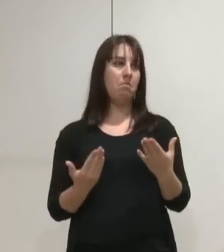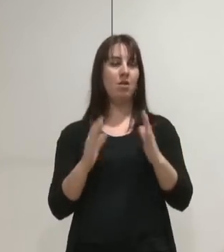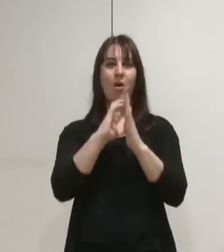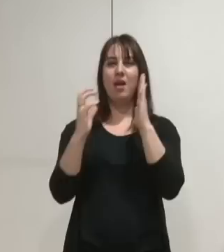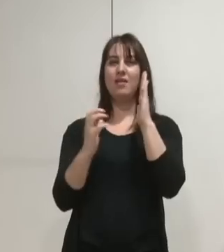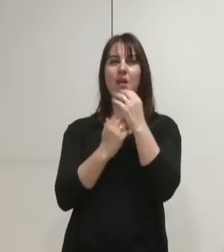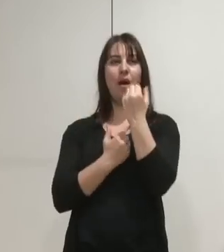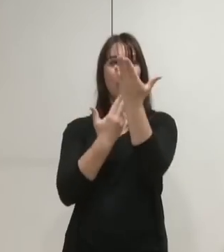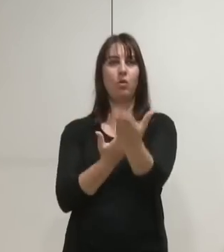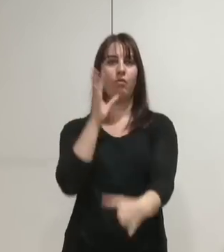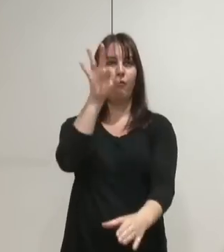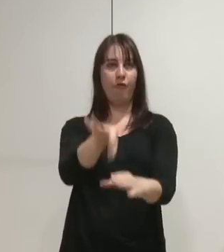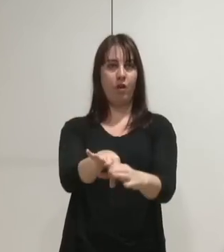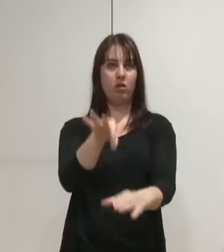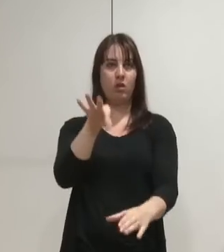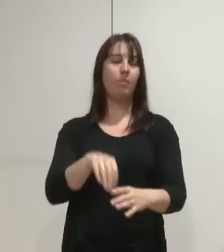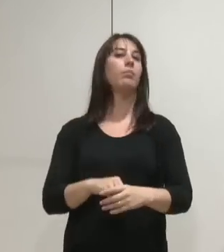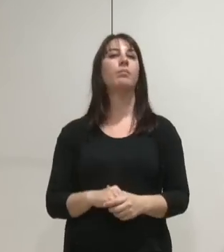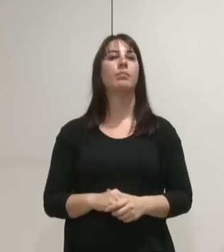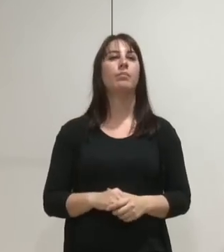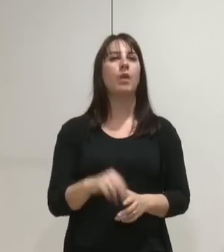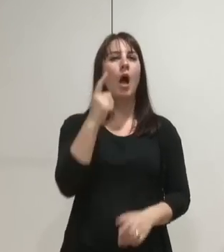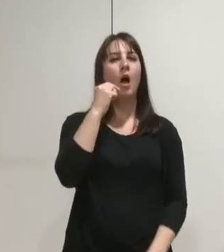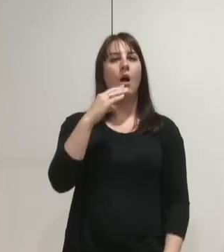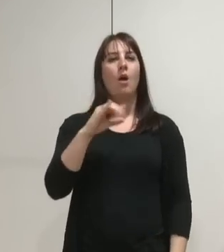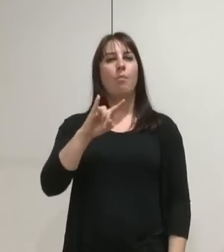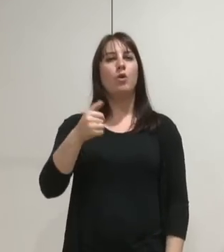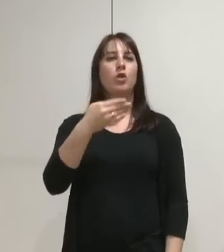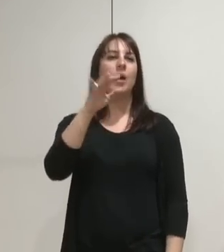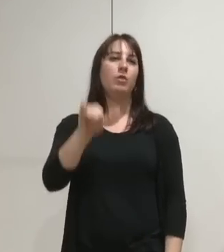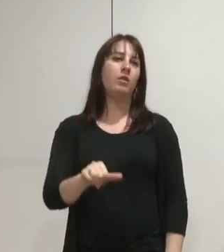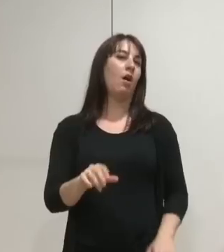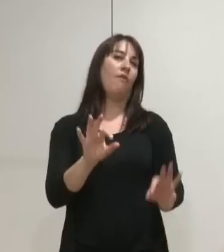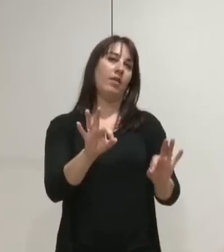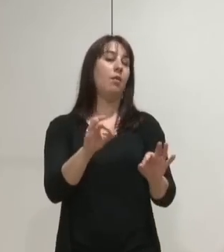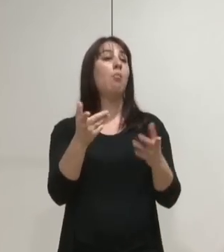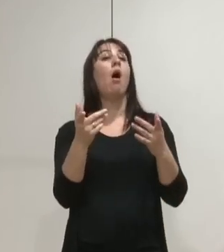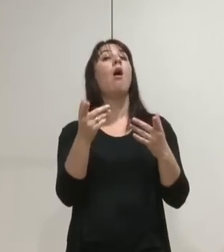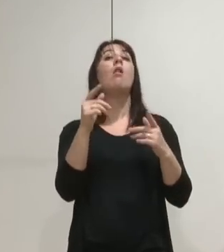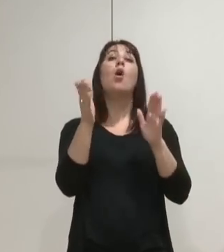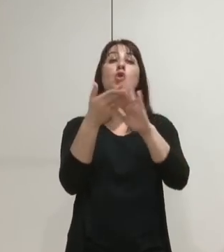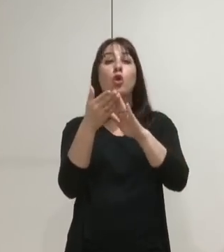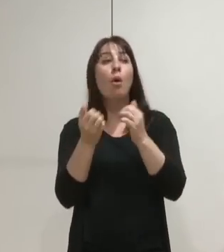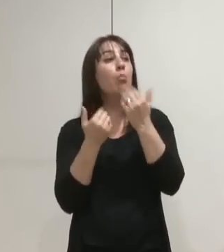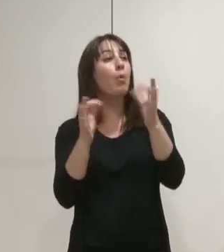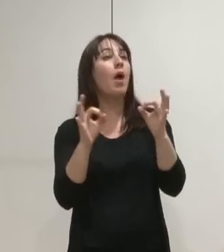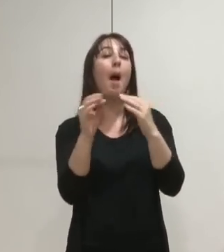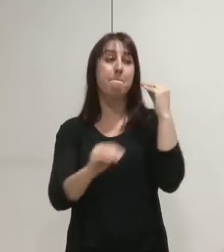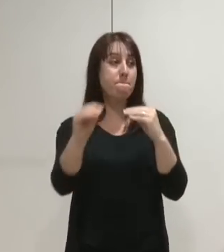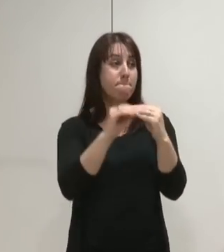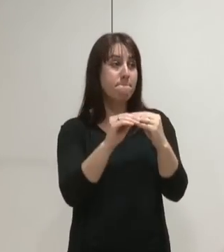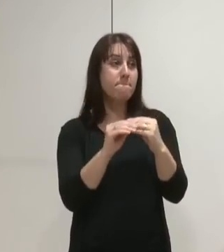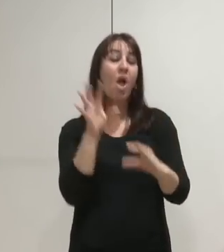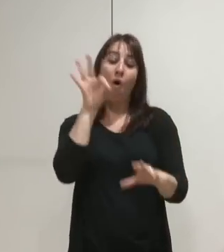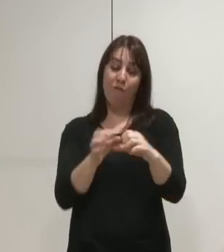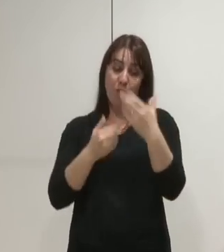délibération au voix monsieur chamussi en fait quand je demande s'il n'y a pas d'autres prises de parole c'est c'est à ce momentlà que vous pouvez